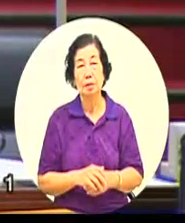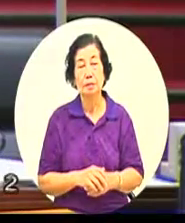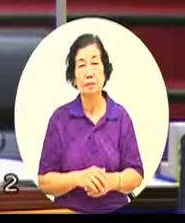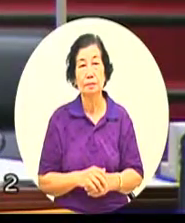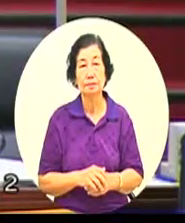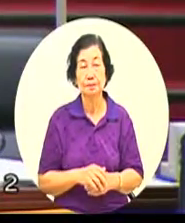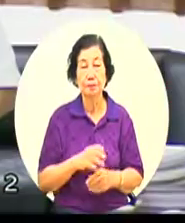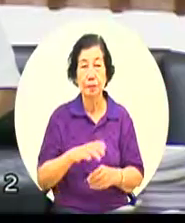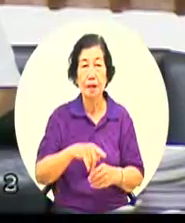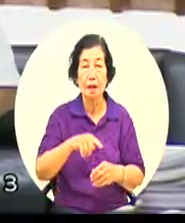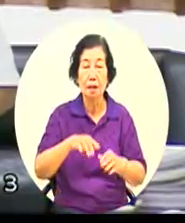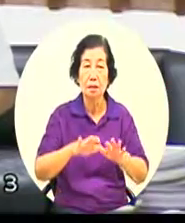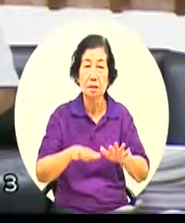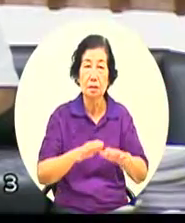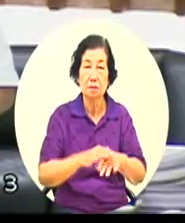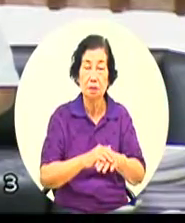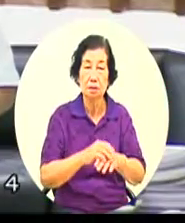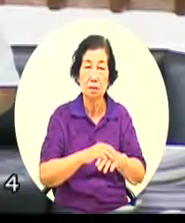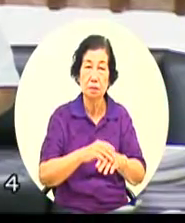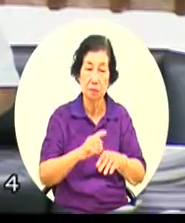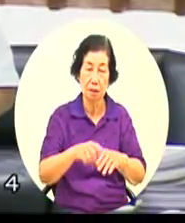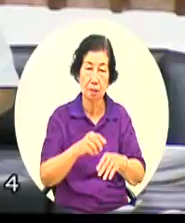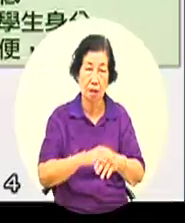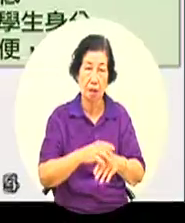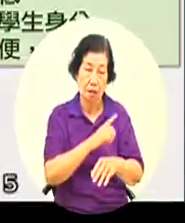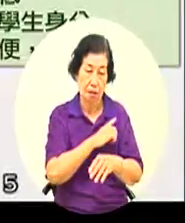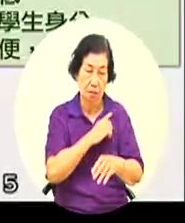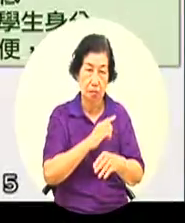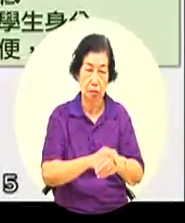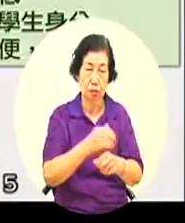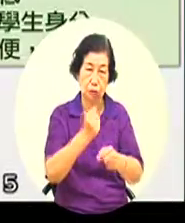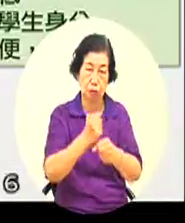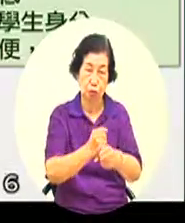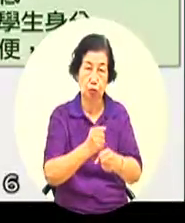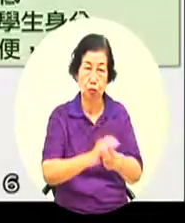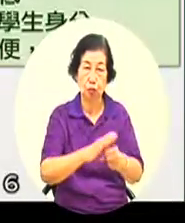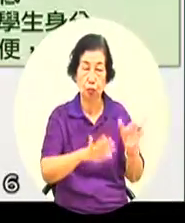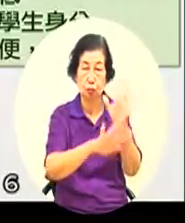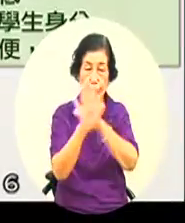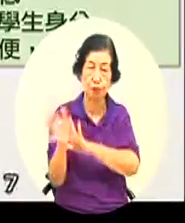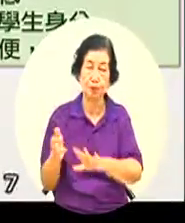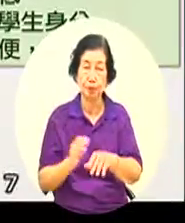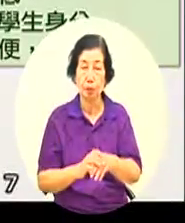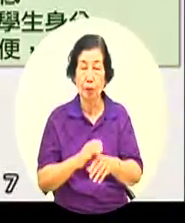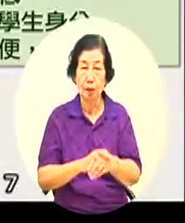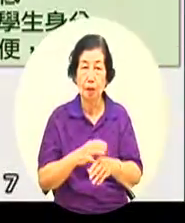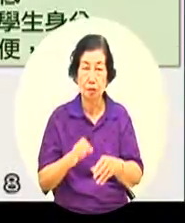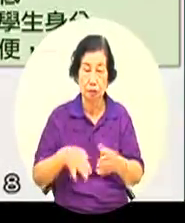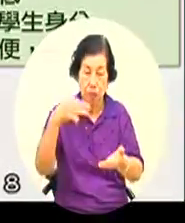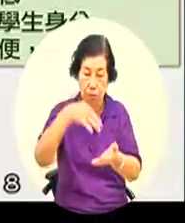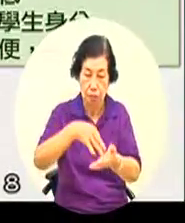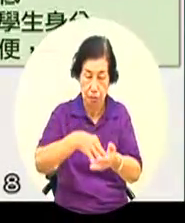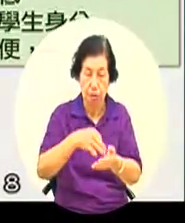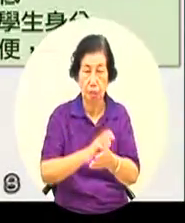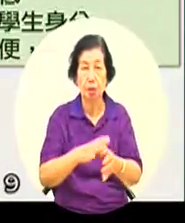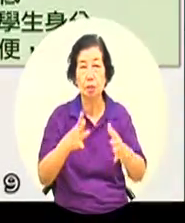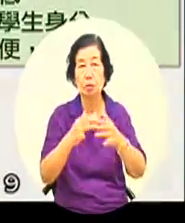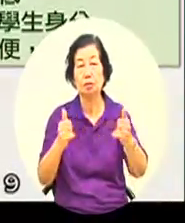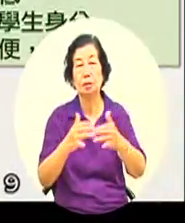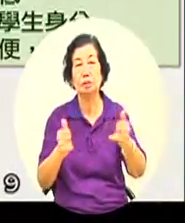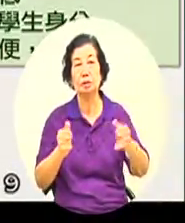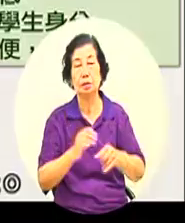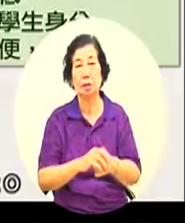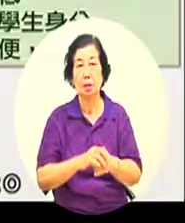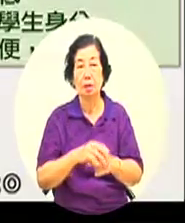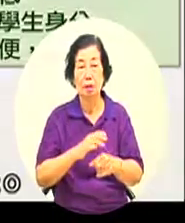操作不便，你们自己去操作看看，而且进入的时候登入人要有学生身份，所以造成使用率低，然后课